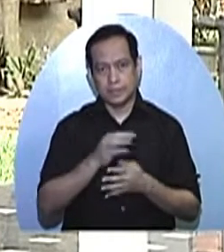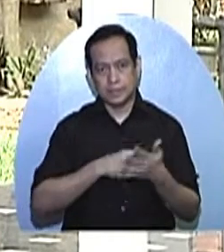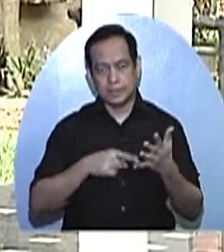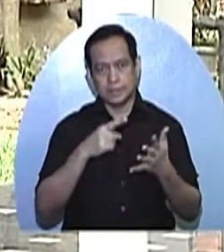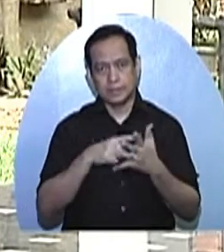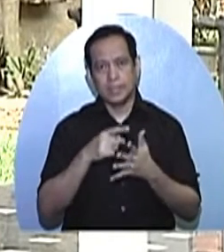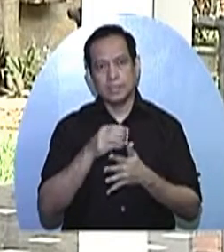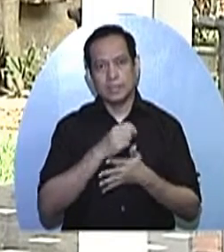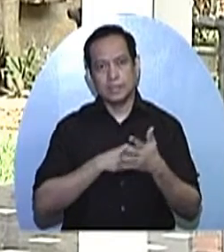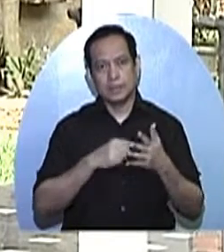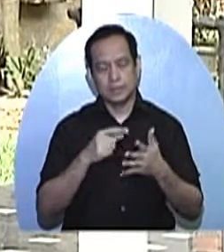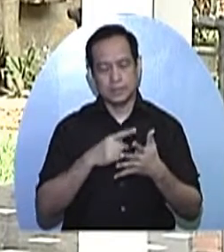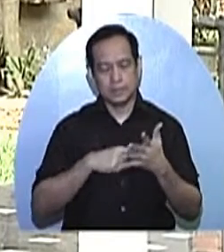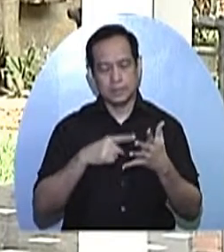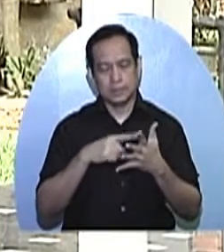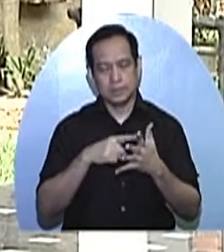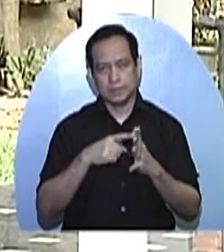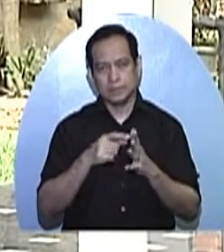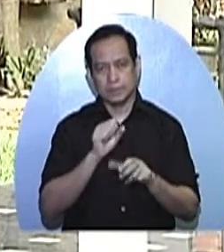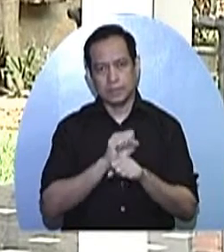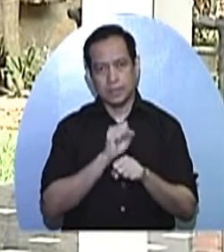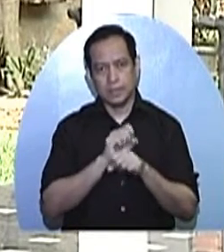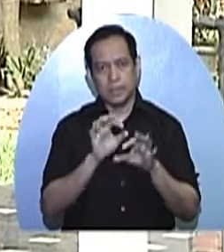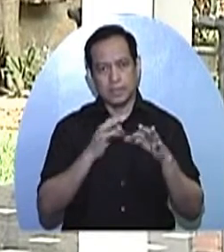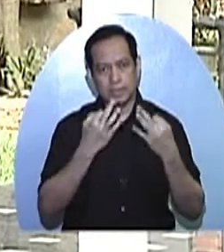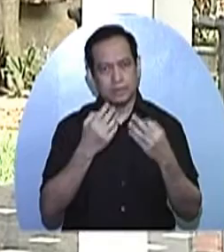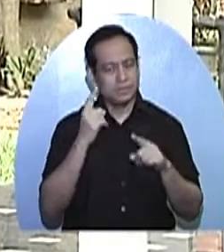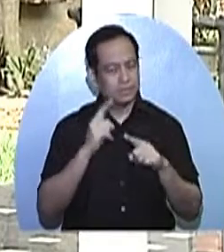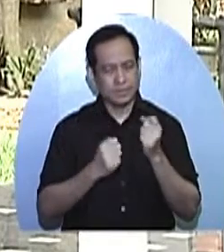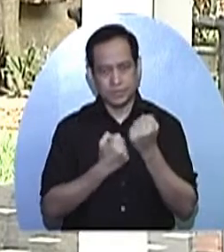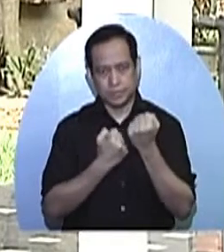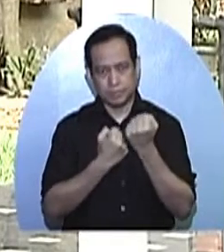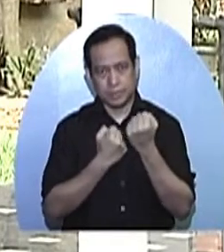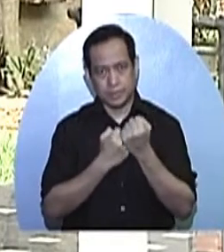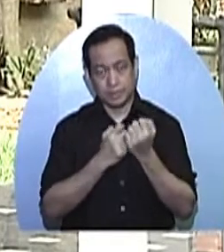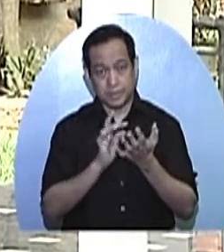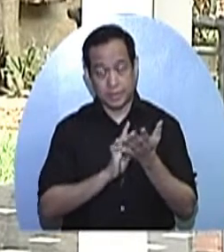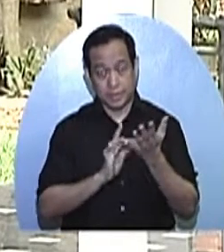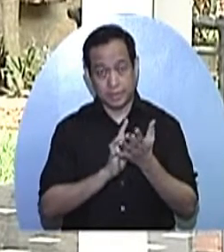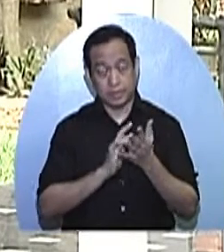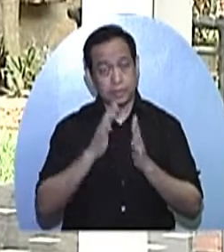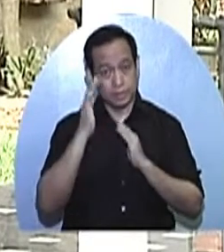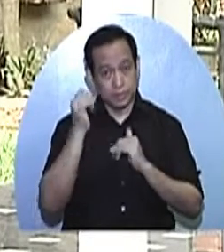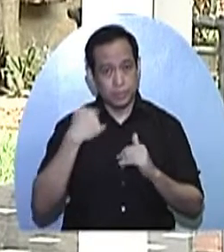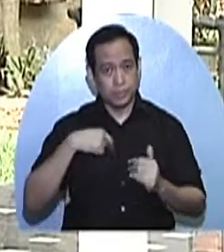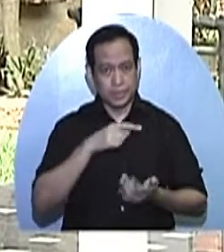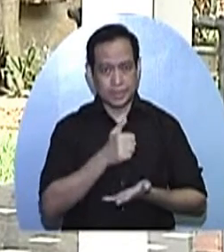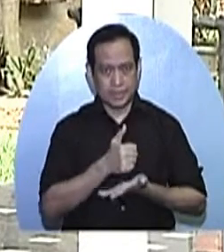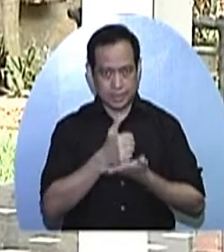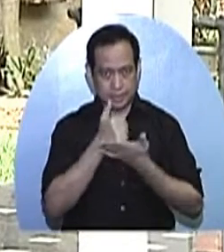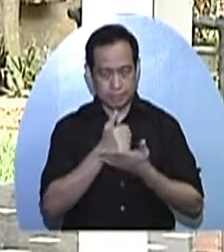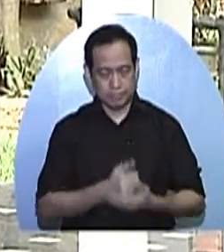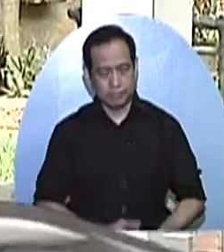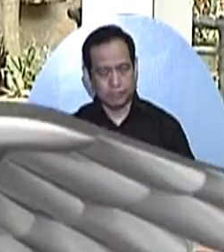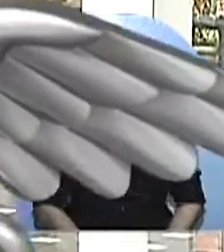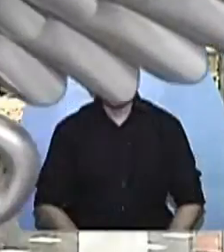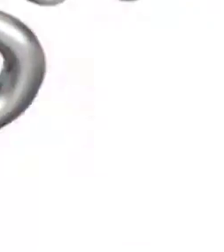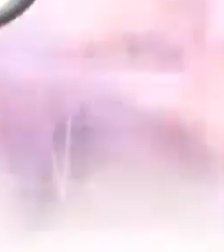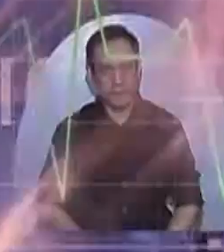inabubuhay ng kanyang pamilya at hindi nila kayang tugunan ang gamutan ni Ryan. Sana po matulungan natin